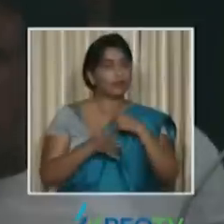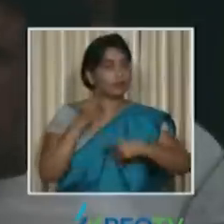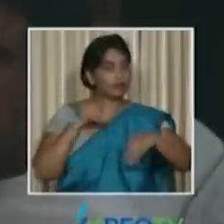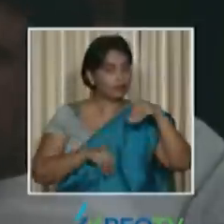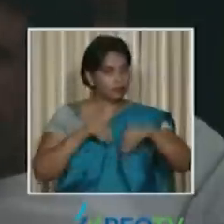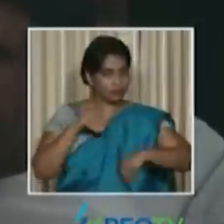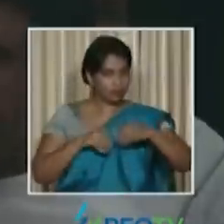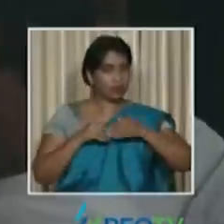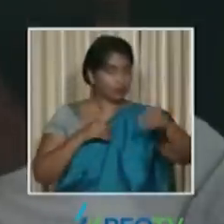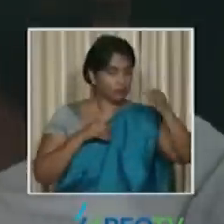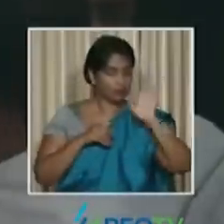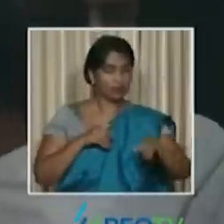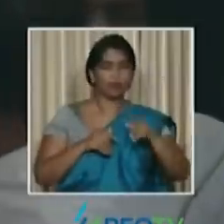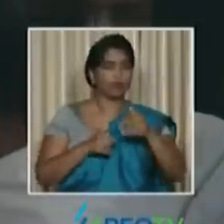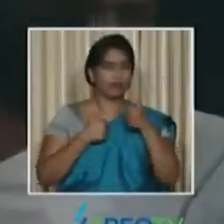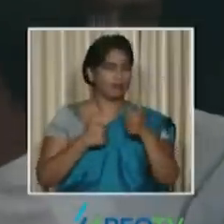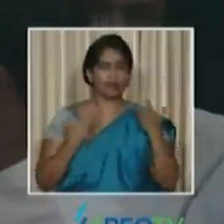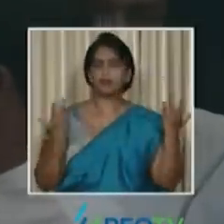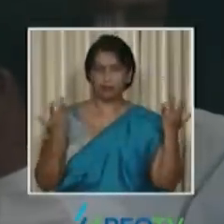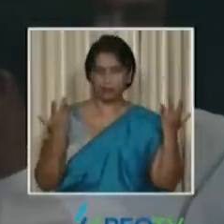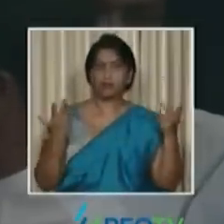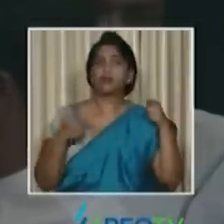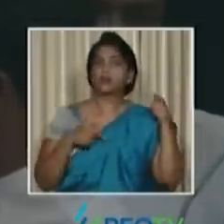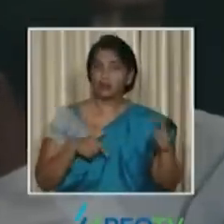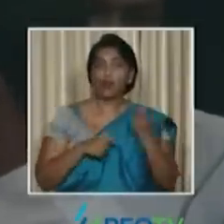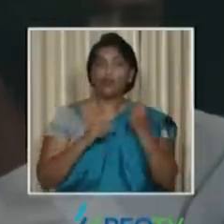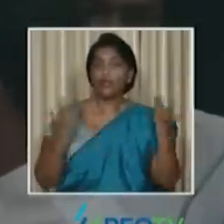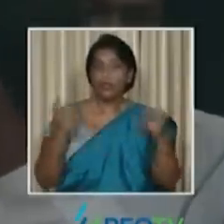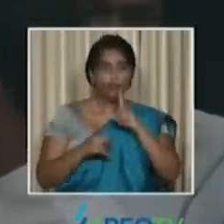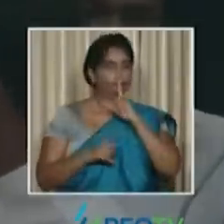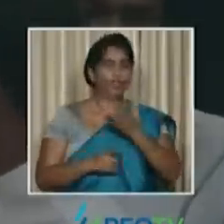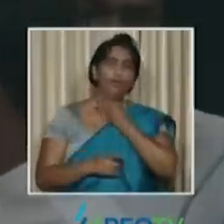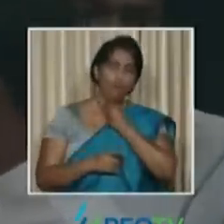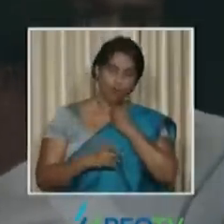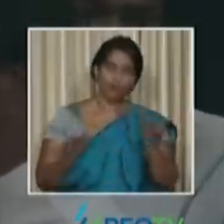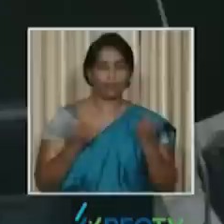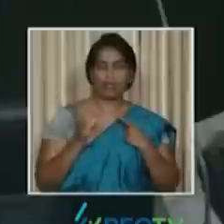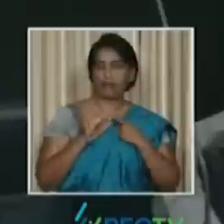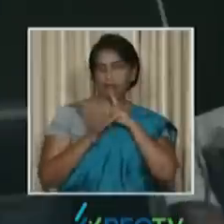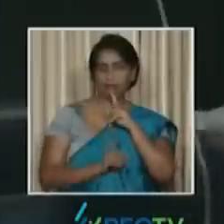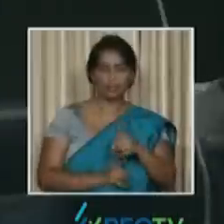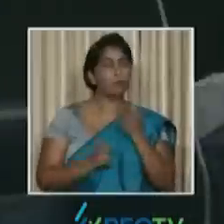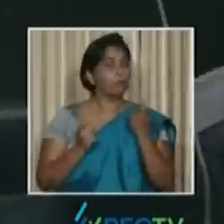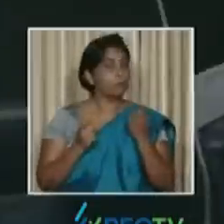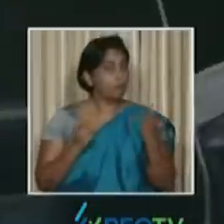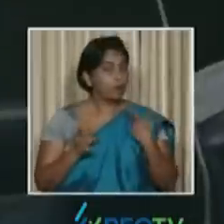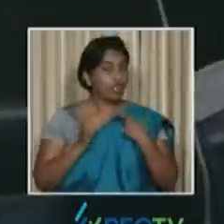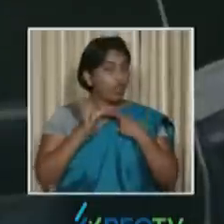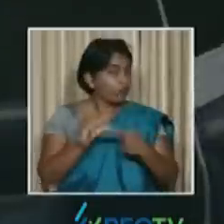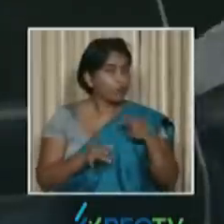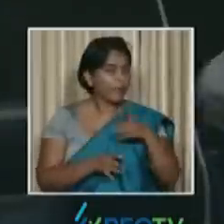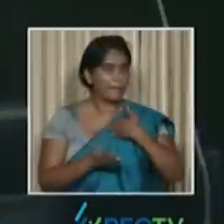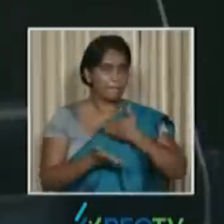දාලා තිබීම සාධාරණ නෑ කියන්නේ මේ මුදල් නෑ කියන කපටපල් බොරුවන්නේ කරු කතානායකතුමනි මේ මුදල් නෑ කියන උත්තරේ